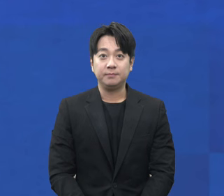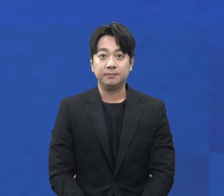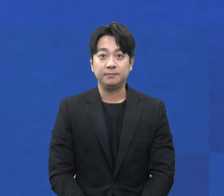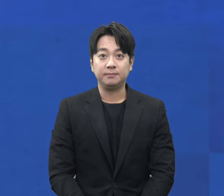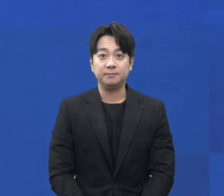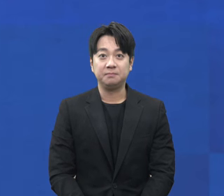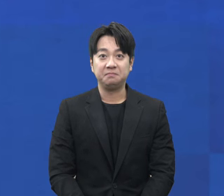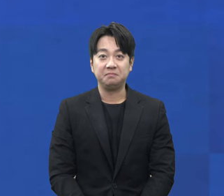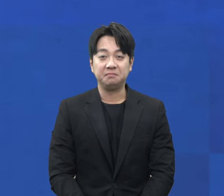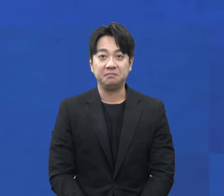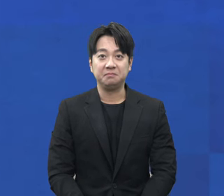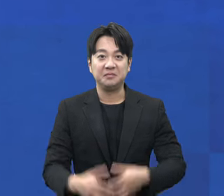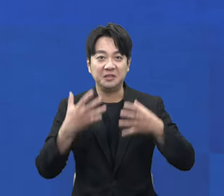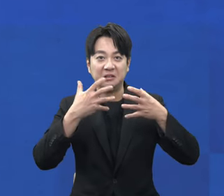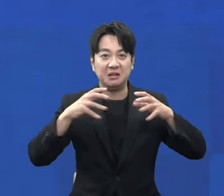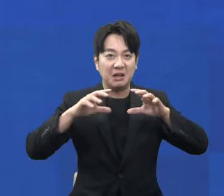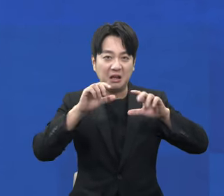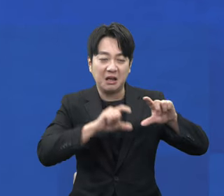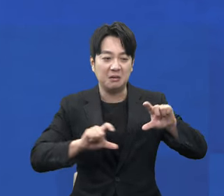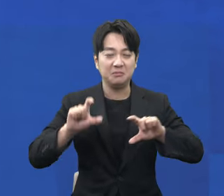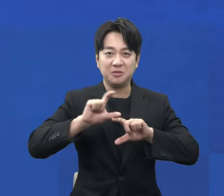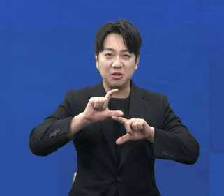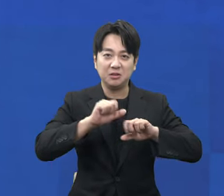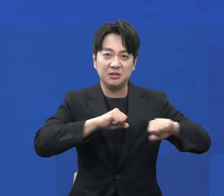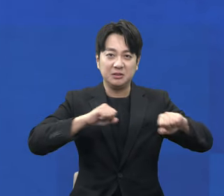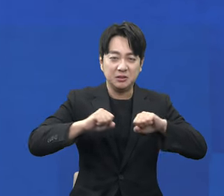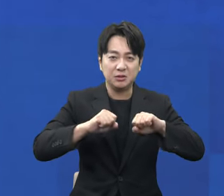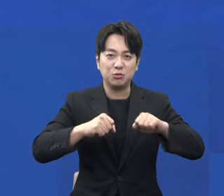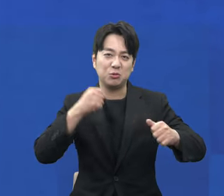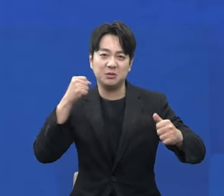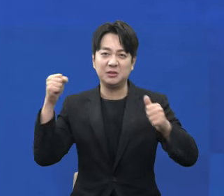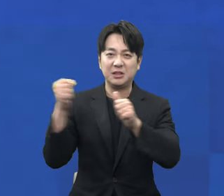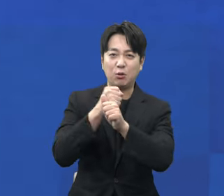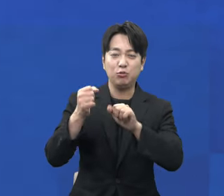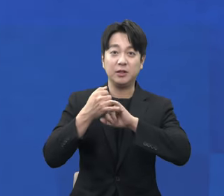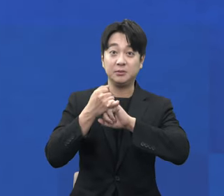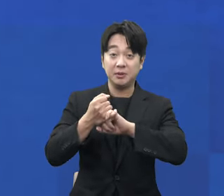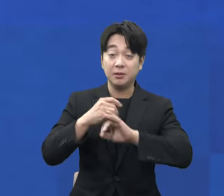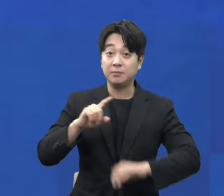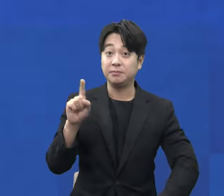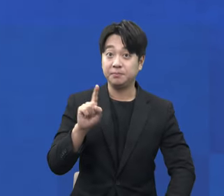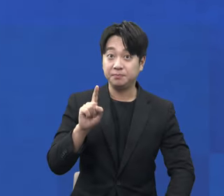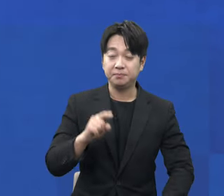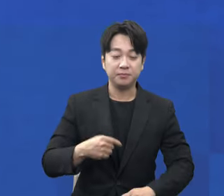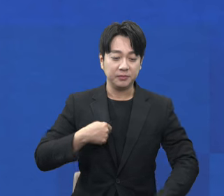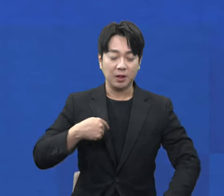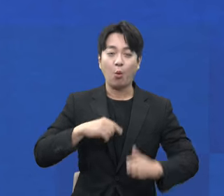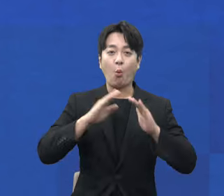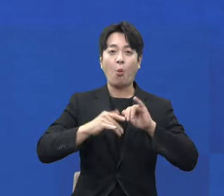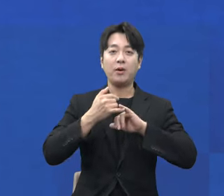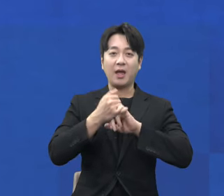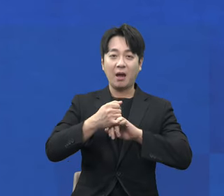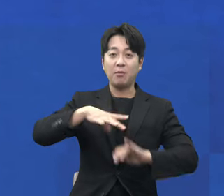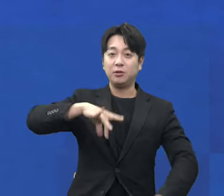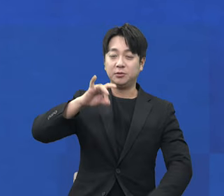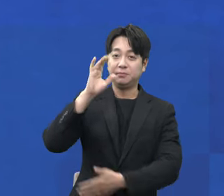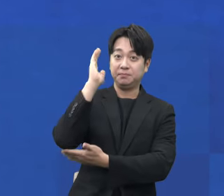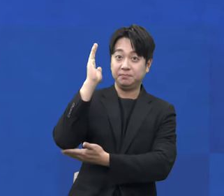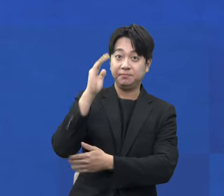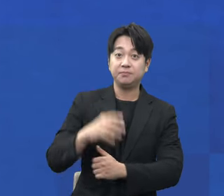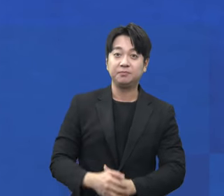사자처럼 싸우겠습니다. 기호 4번 구봉기입니다. 공약부터 말씀드리겠습니다. 윤석열